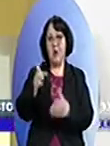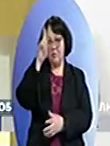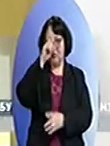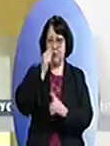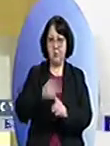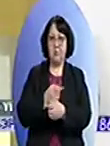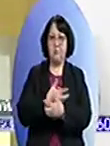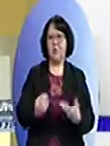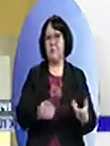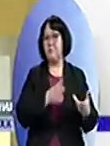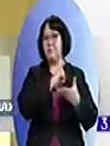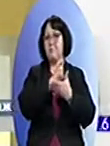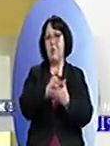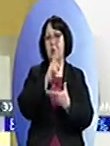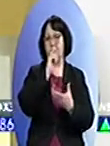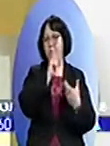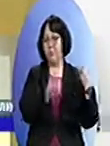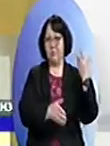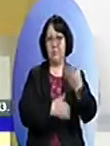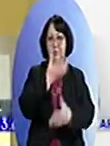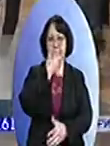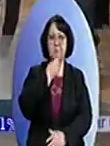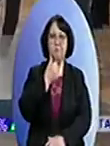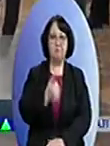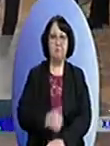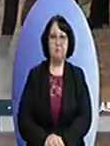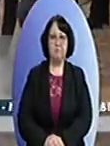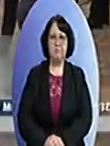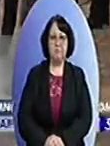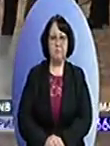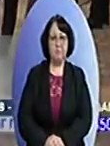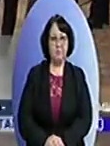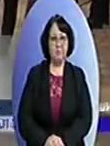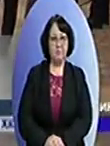хэрэгсэл бэлгэснийг энэ өдөр тэмдэглэн хэлэхэд таатай байна.